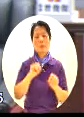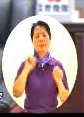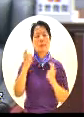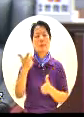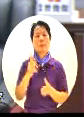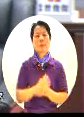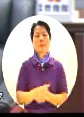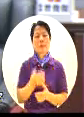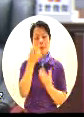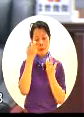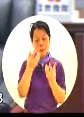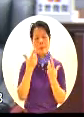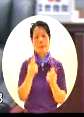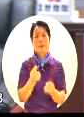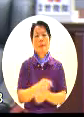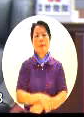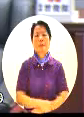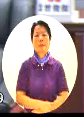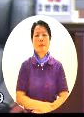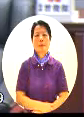议了哈。那下一页，